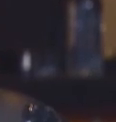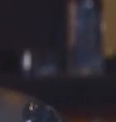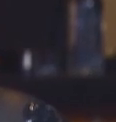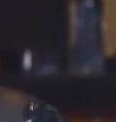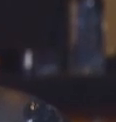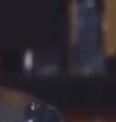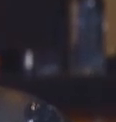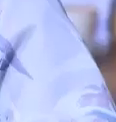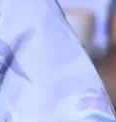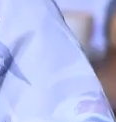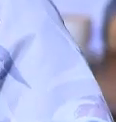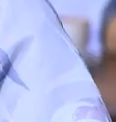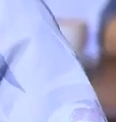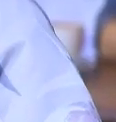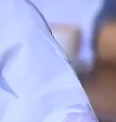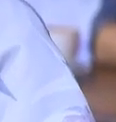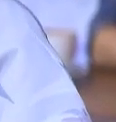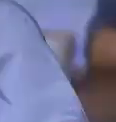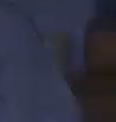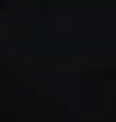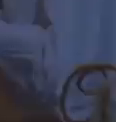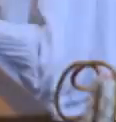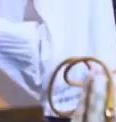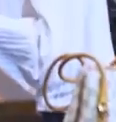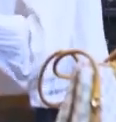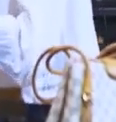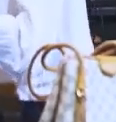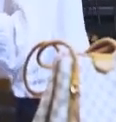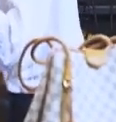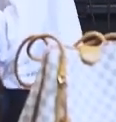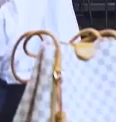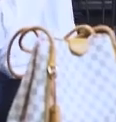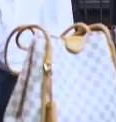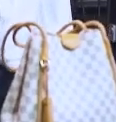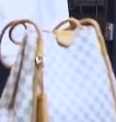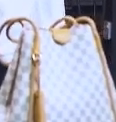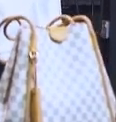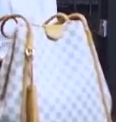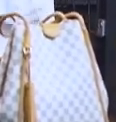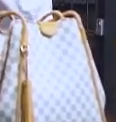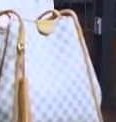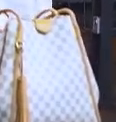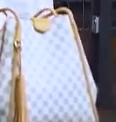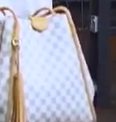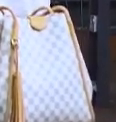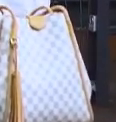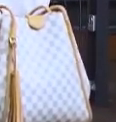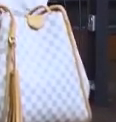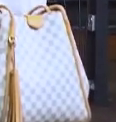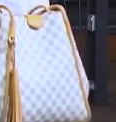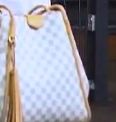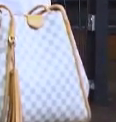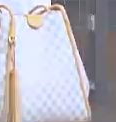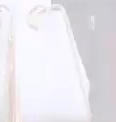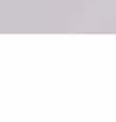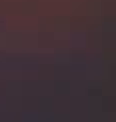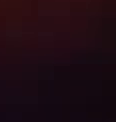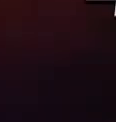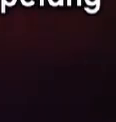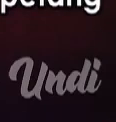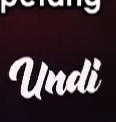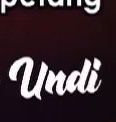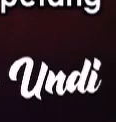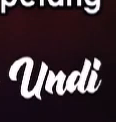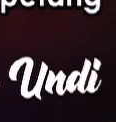meruat, tak boleh. Betul lah apa yang kamu cakap tu. Kitalah penentu. Let's do it together.